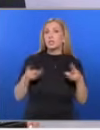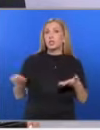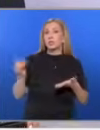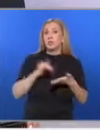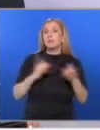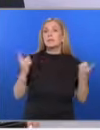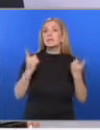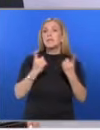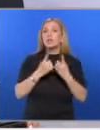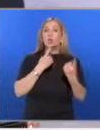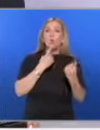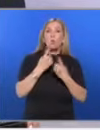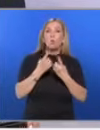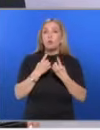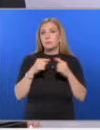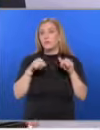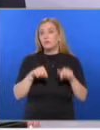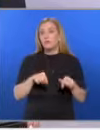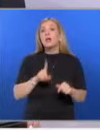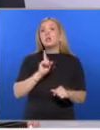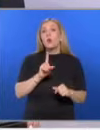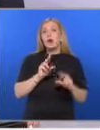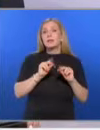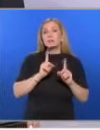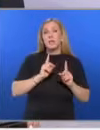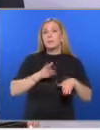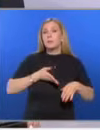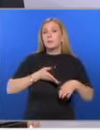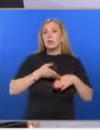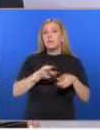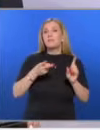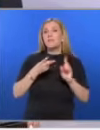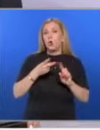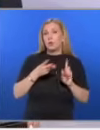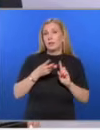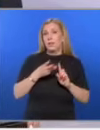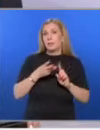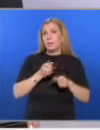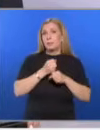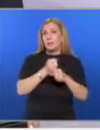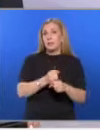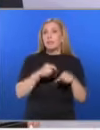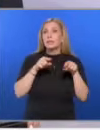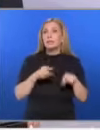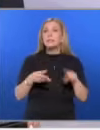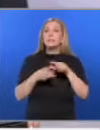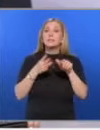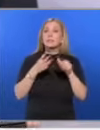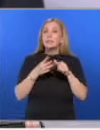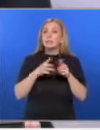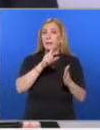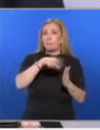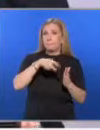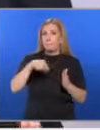отзовем на срещата, за да говорим за това, но казахме, че няма да подкрепиме втори и трети мандат. И тези три месеца,